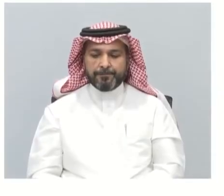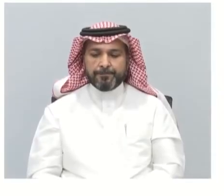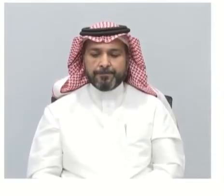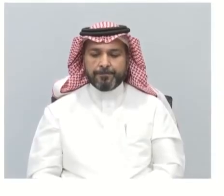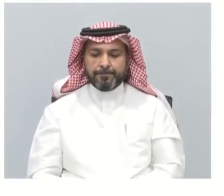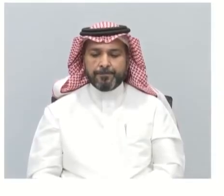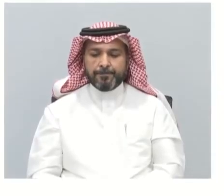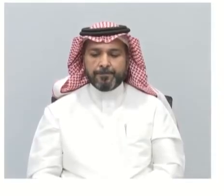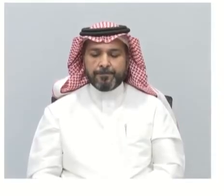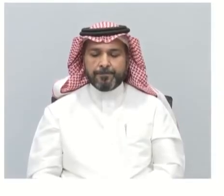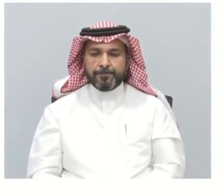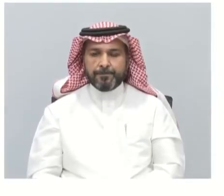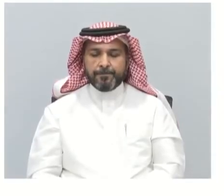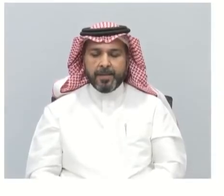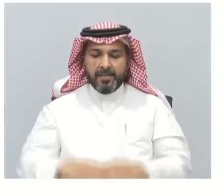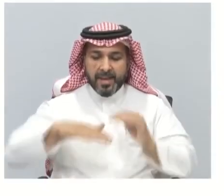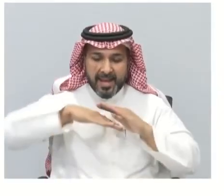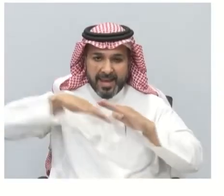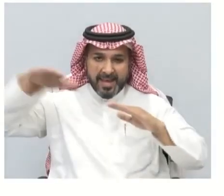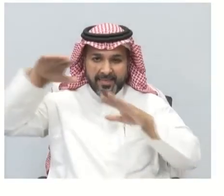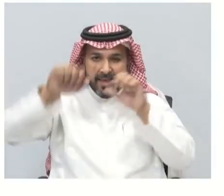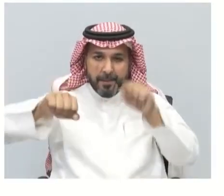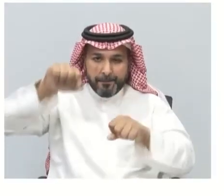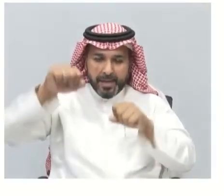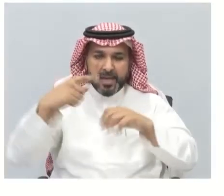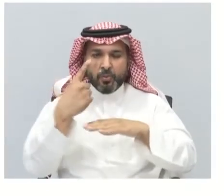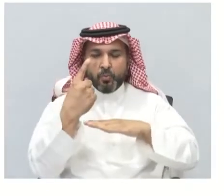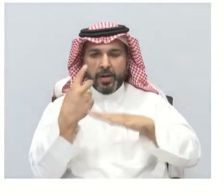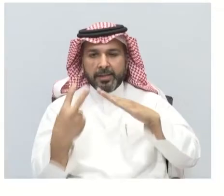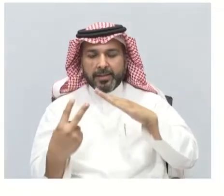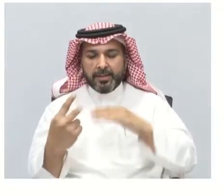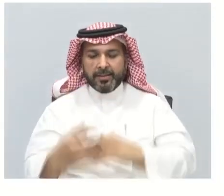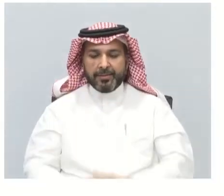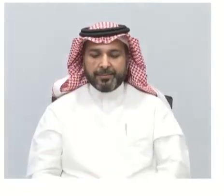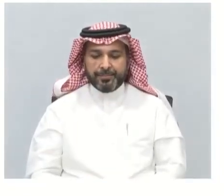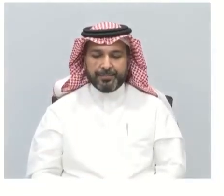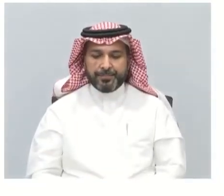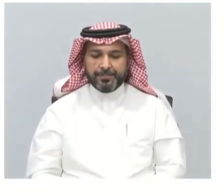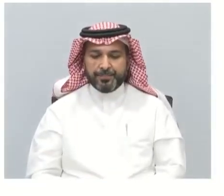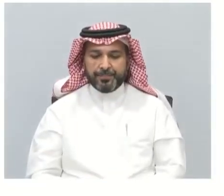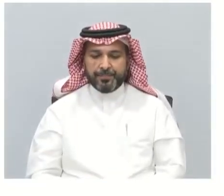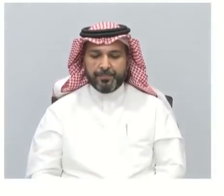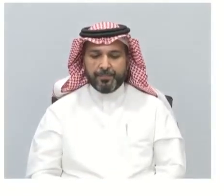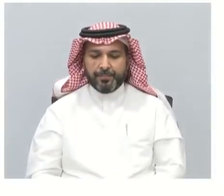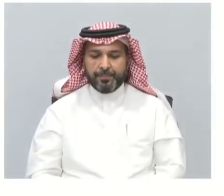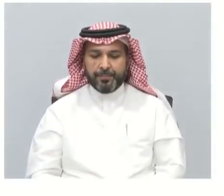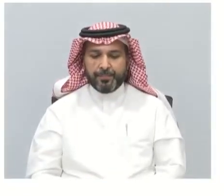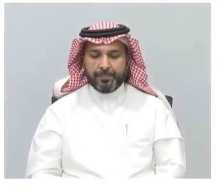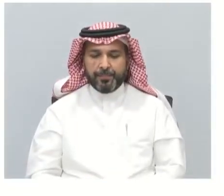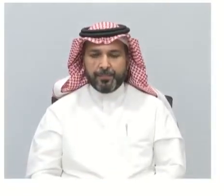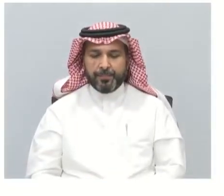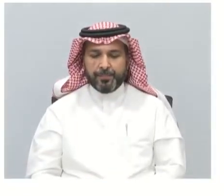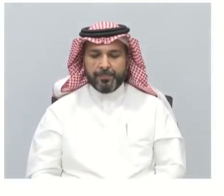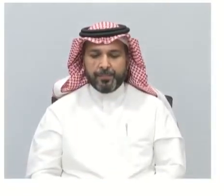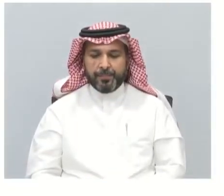وجبناها على طول هي كم هي بنص اذا الميل عندي للمستقيم الموجود عندي هو كم الميل يساوي نص